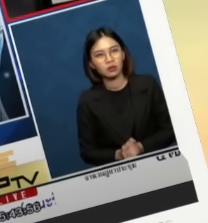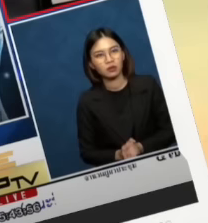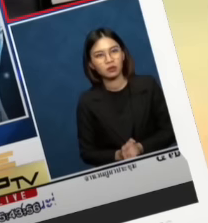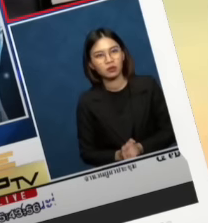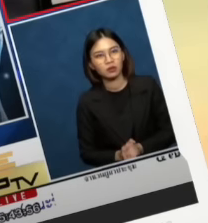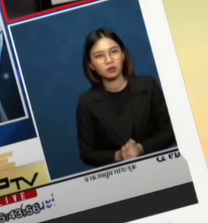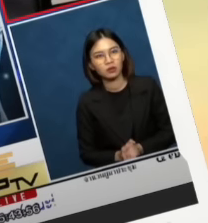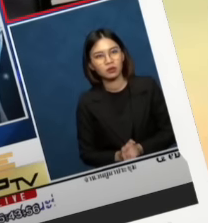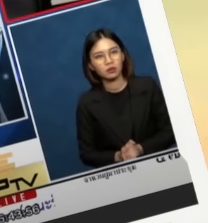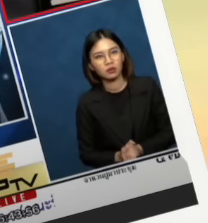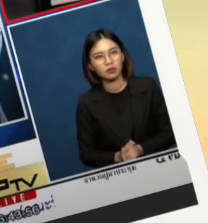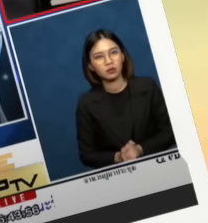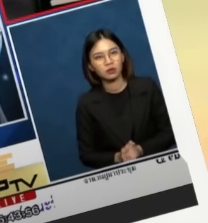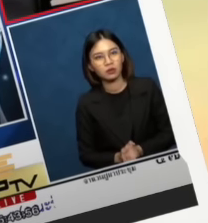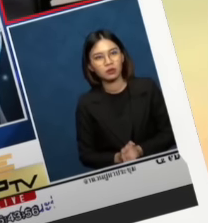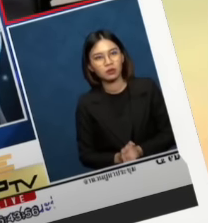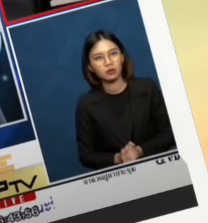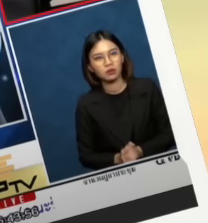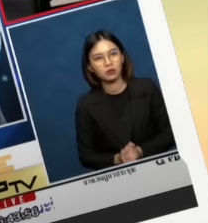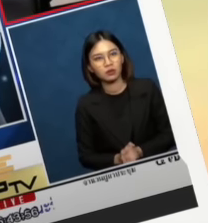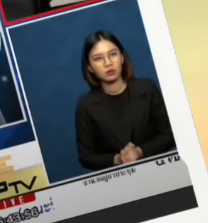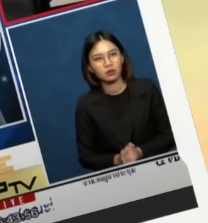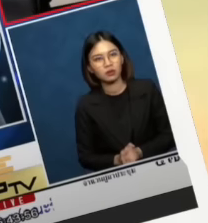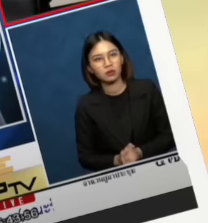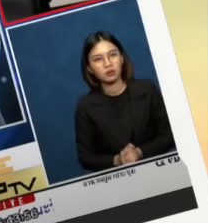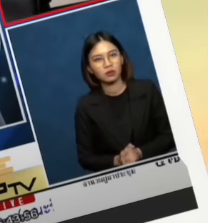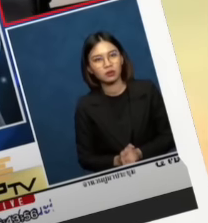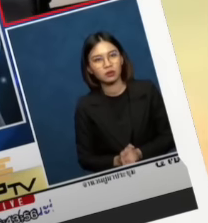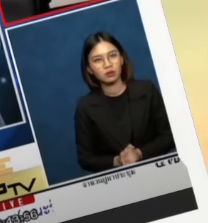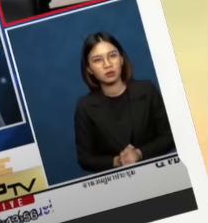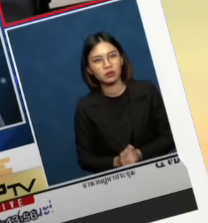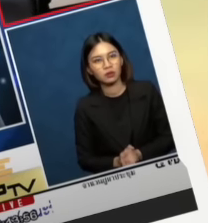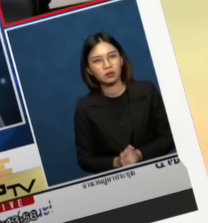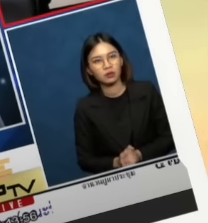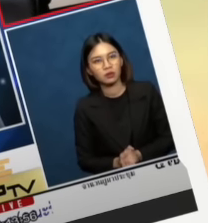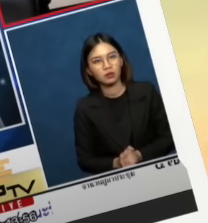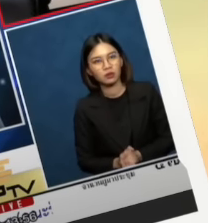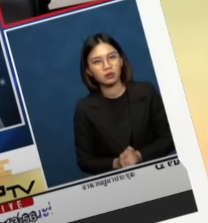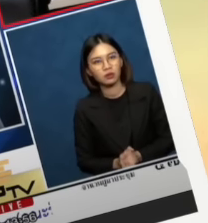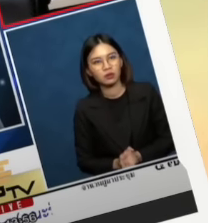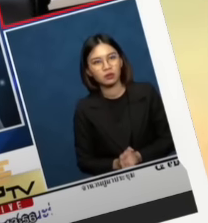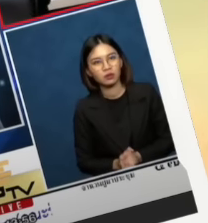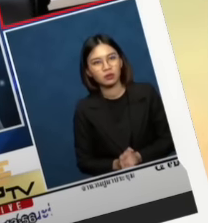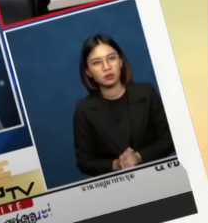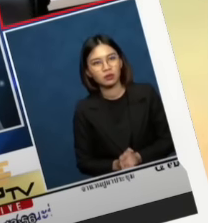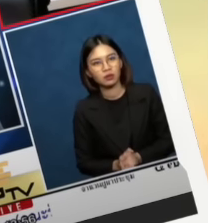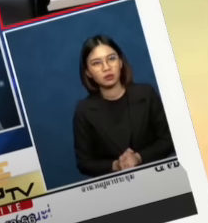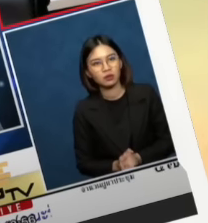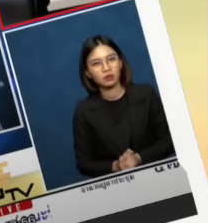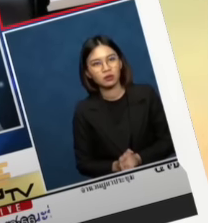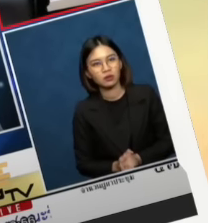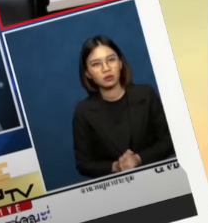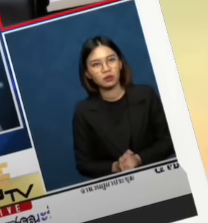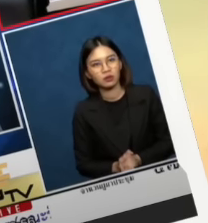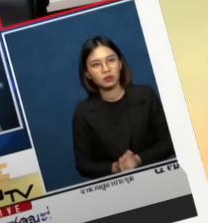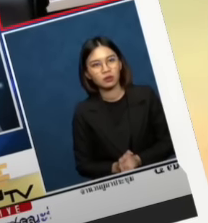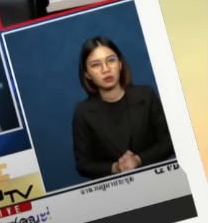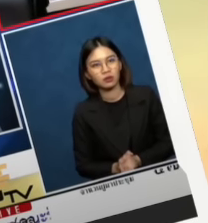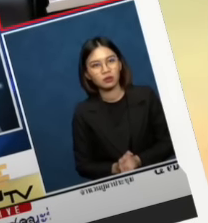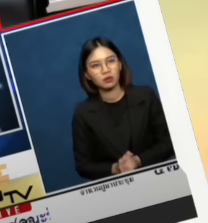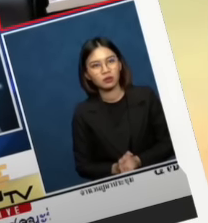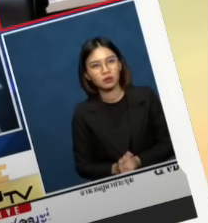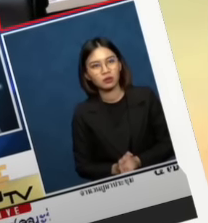บพรรคก้าวไกลแล้วลองไปฟังรายละเอียดจาก3กูรูวีระธีรพัฒน์วิสุทธิ์ค